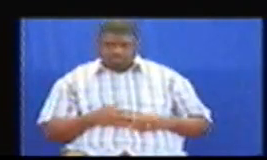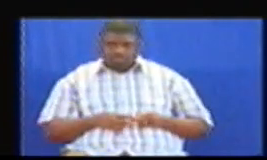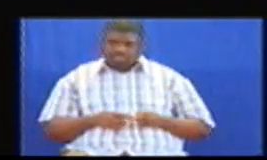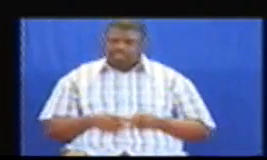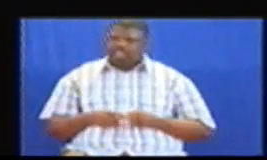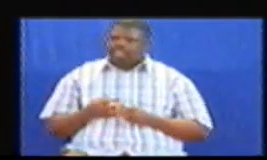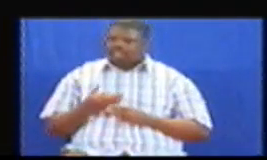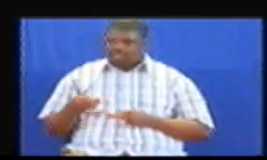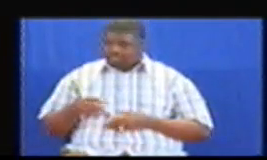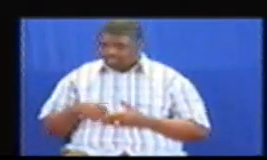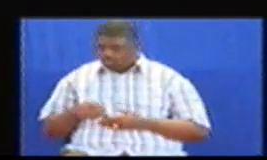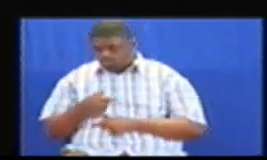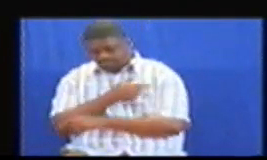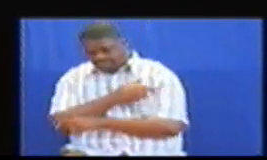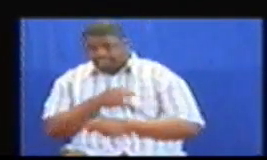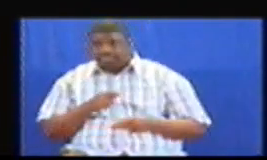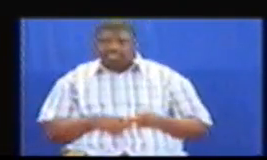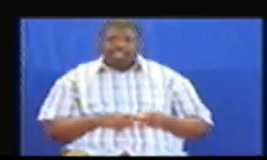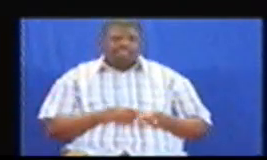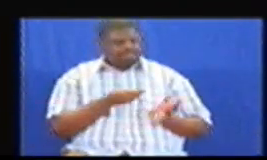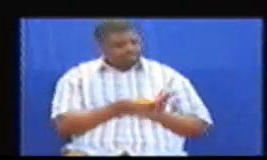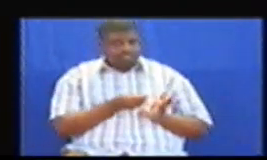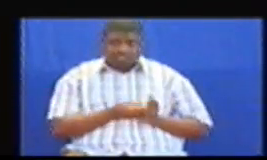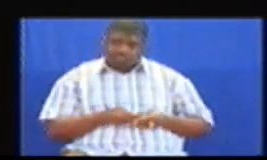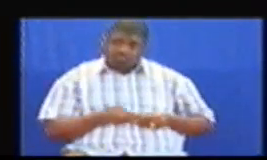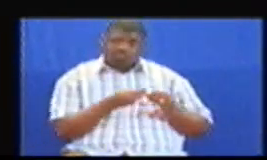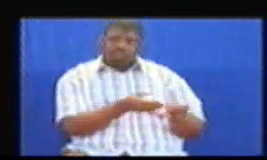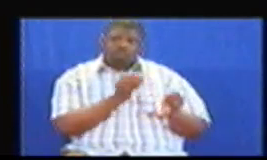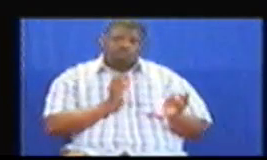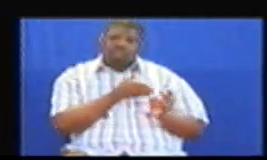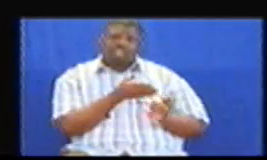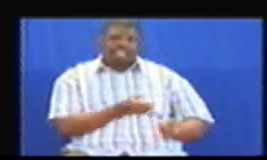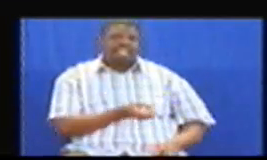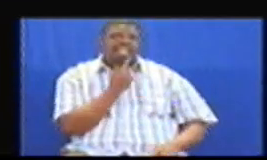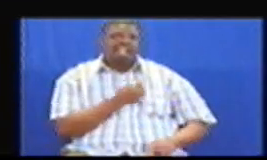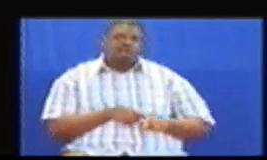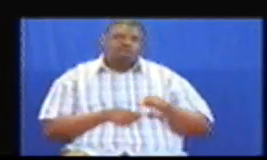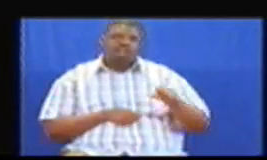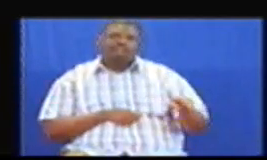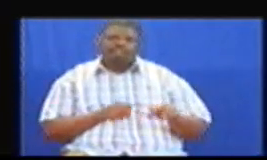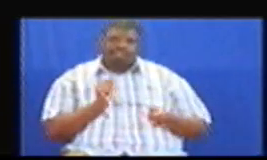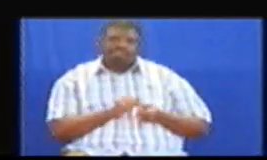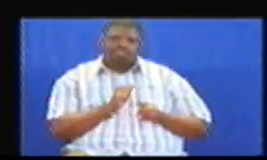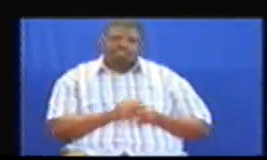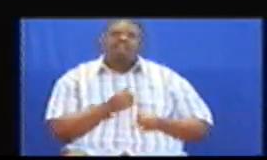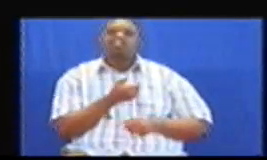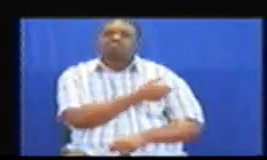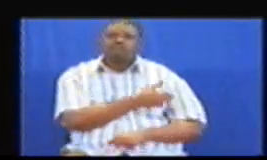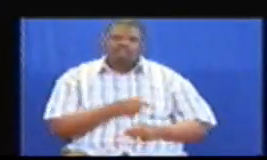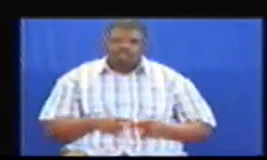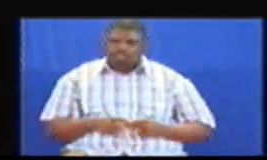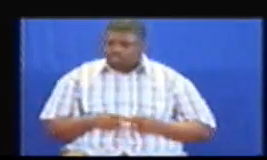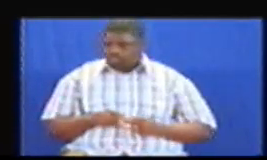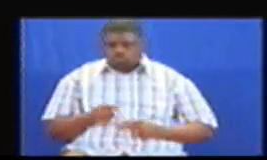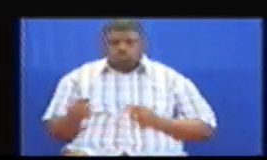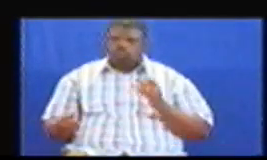zahanati, idadi ya hospitali, fedha inayotolewa kwa ajili ya dawa na vifaa vya tiba haijawahi